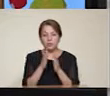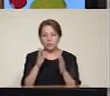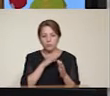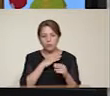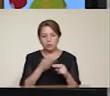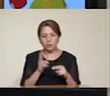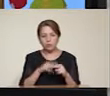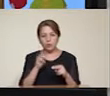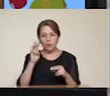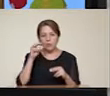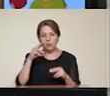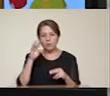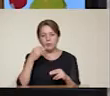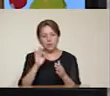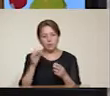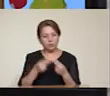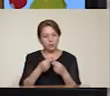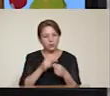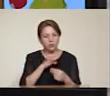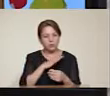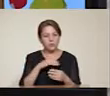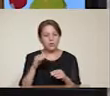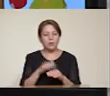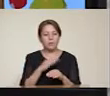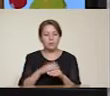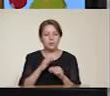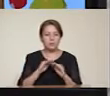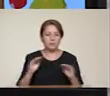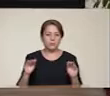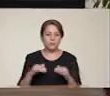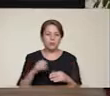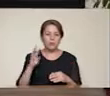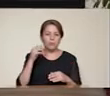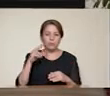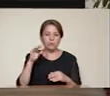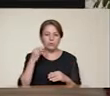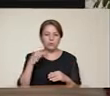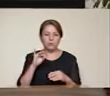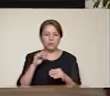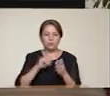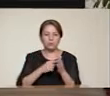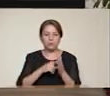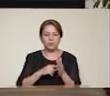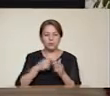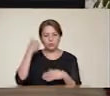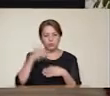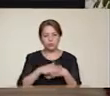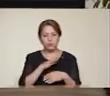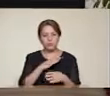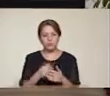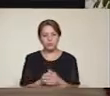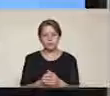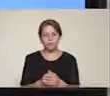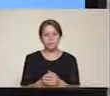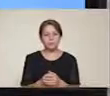uchun moddiy nuqta deb aytamiz. Barakalla aziz o'quvchilar. Demak, moddiy nuqta haqida tushunib oldingiz.